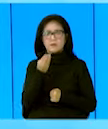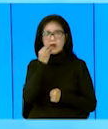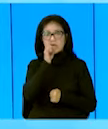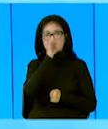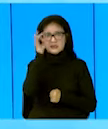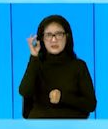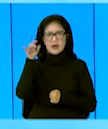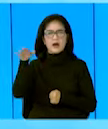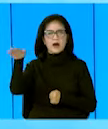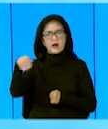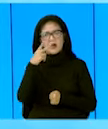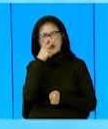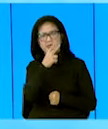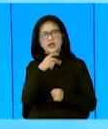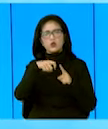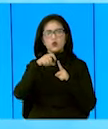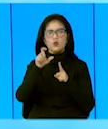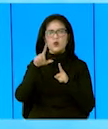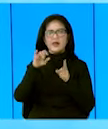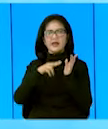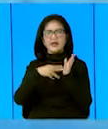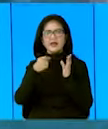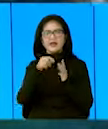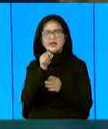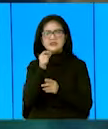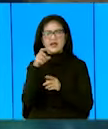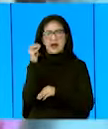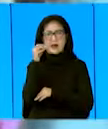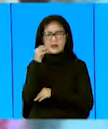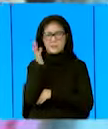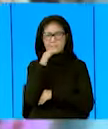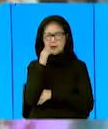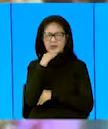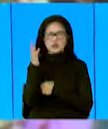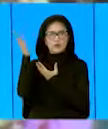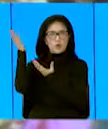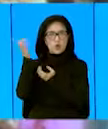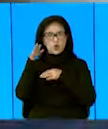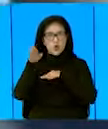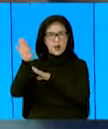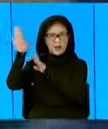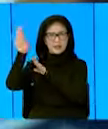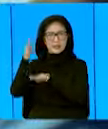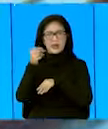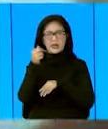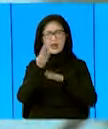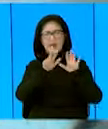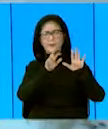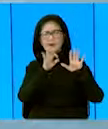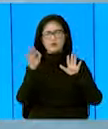Pemirsa, makan siang kali ini kami ajak Anda menikmati kuliner rica-rica ayam super pedas di Boyolali, Jawa Tengah. Dengan